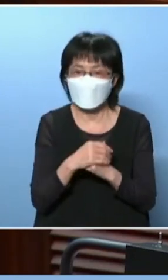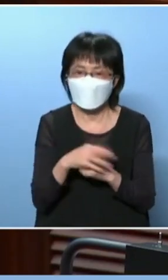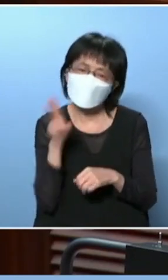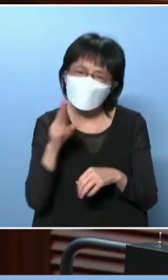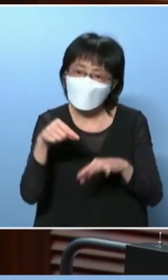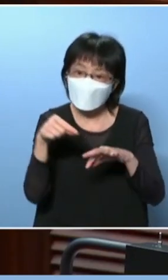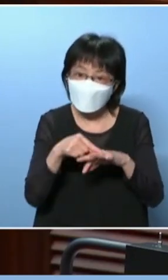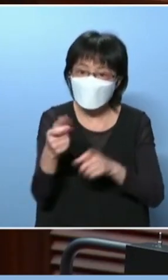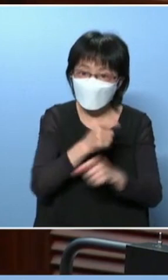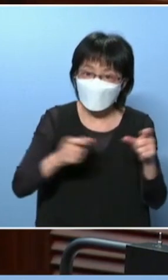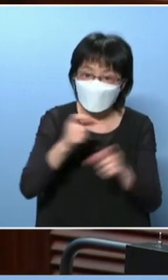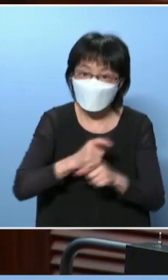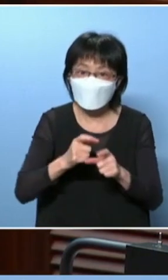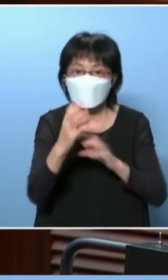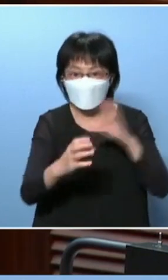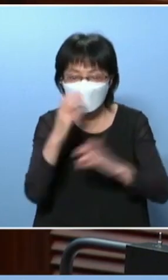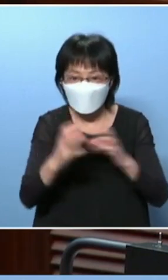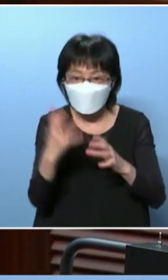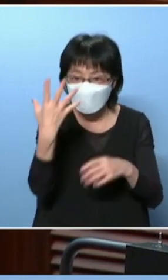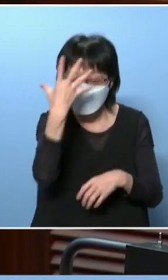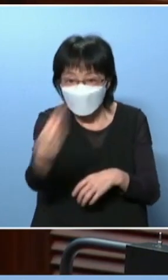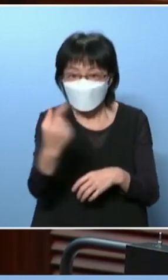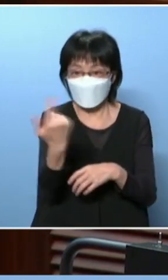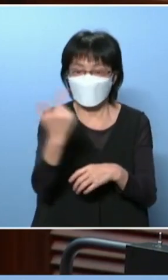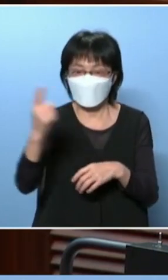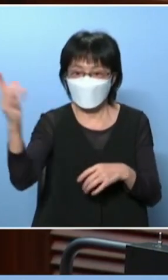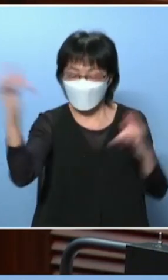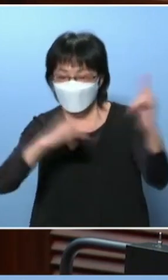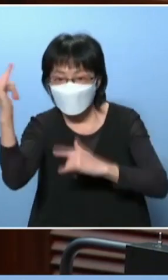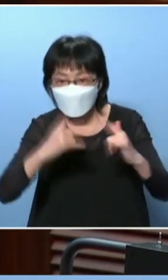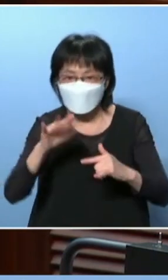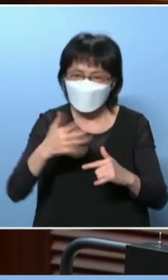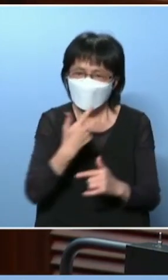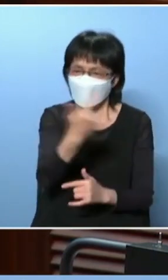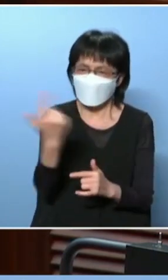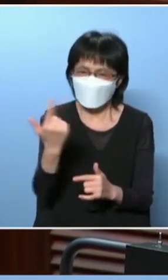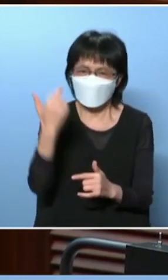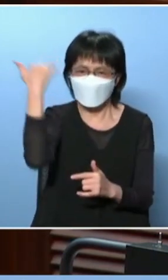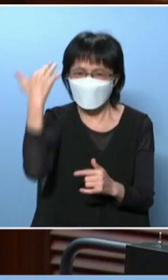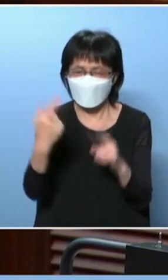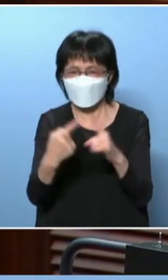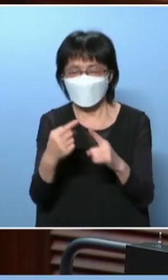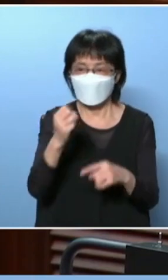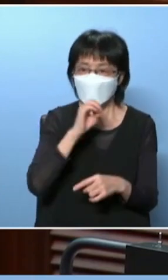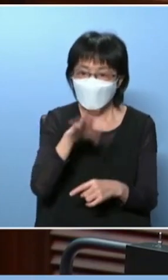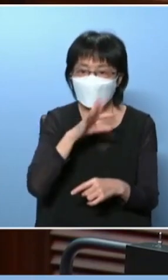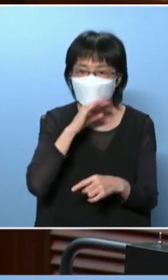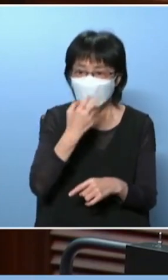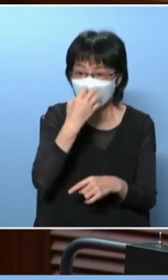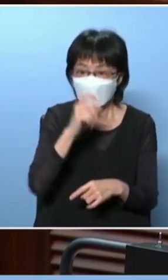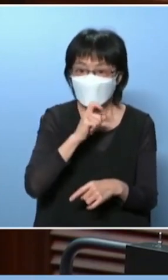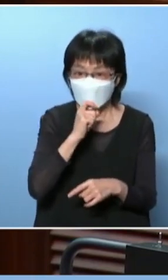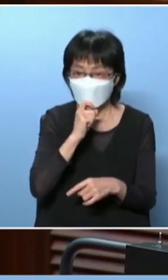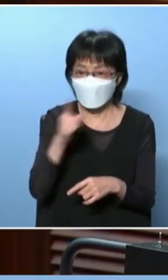都吸引好多全球啲金融高管嚟香港嘅，但係好多嗰啲高管已經表明咧話，如果我哋有一啲咁嘅防疫嘅措施咧，佢